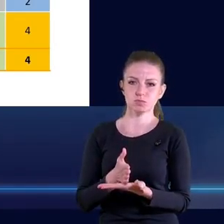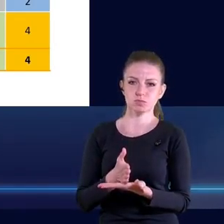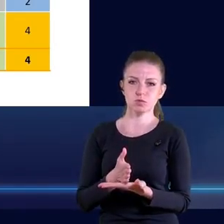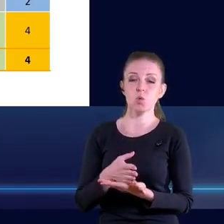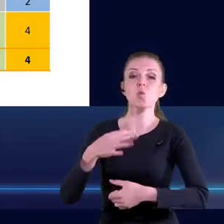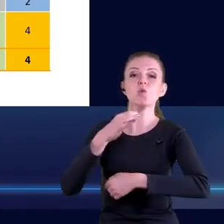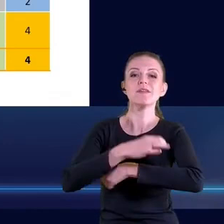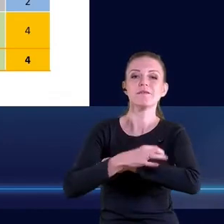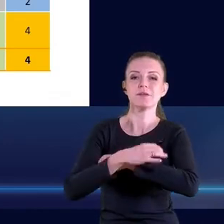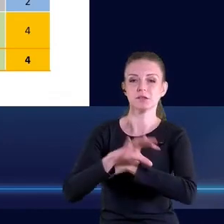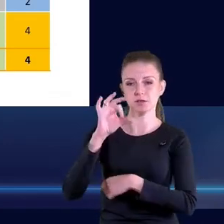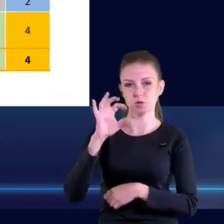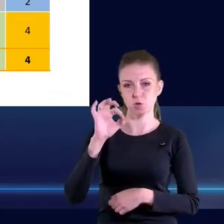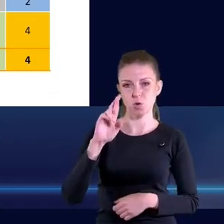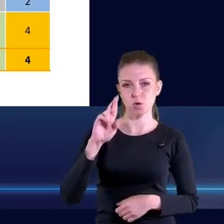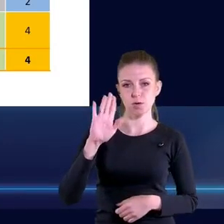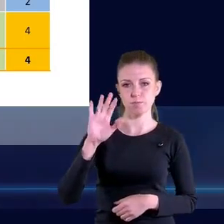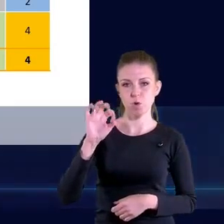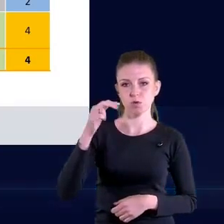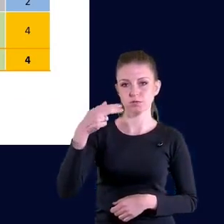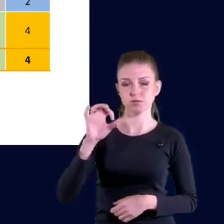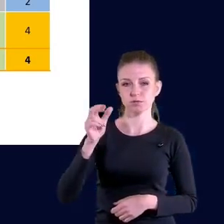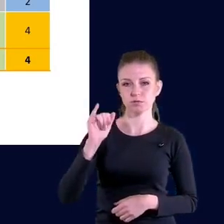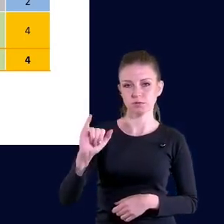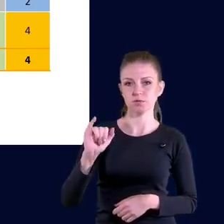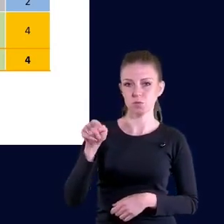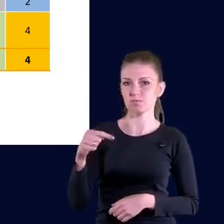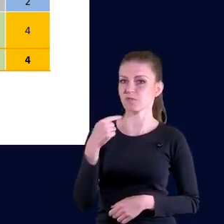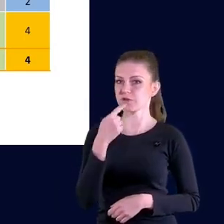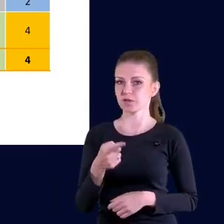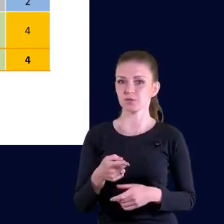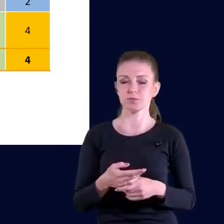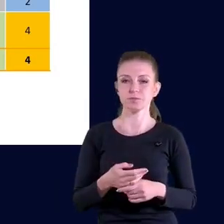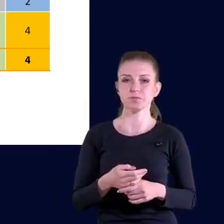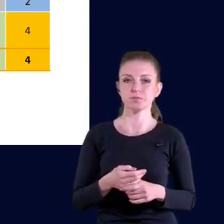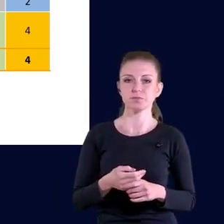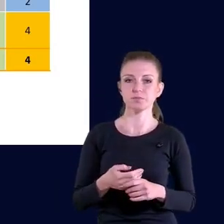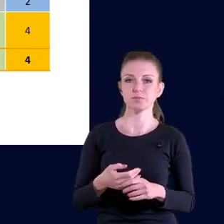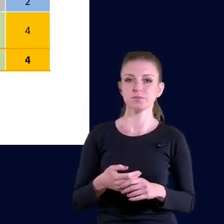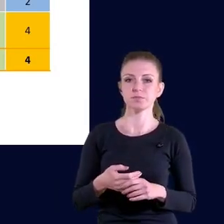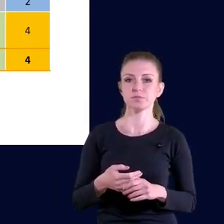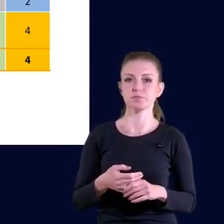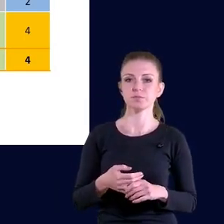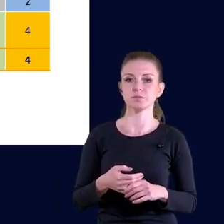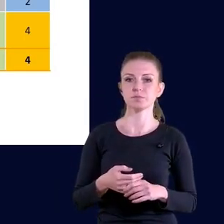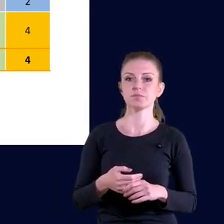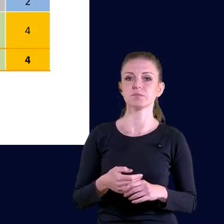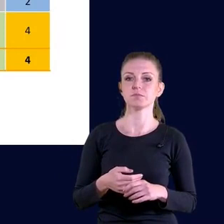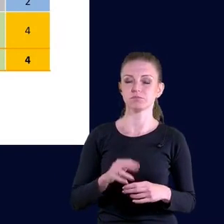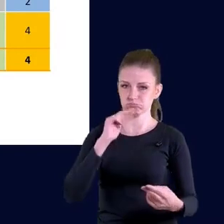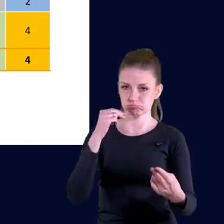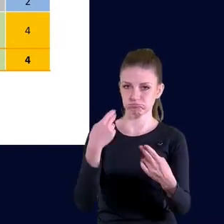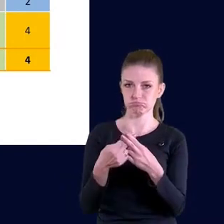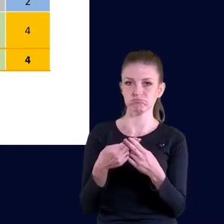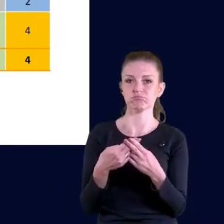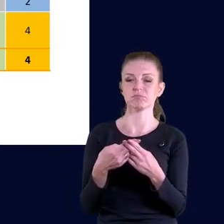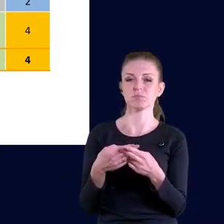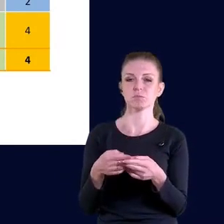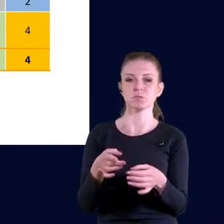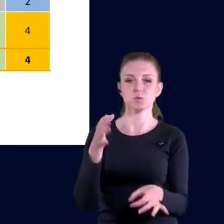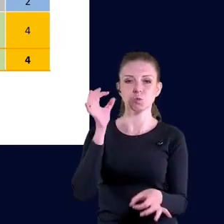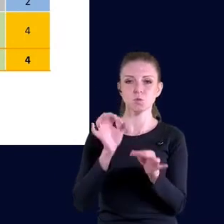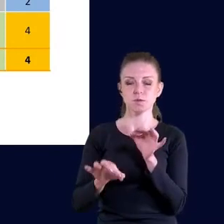Uniwersytet Boloński wskazał że chcę że pewnie osadzony w